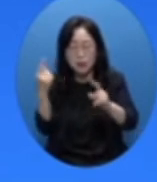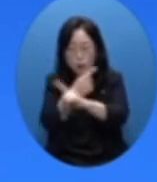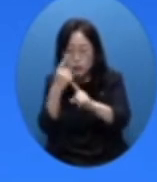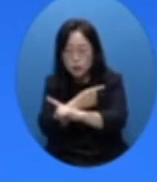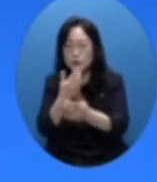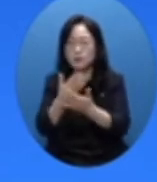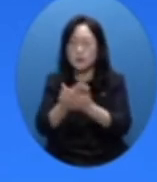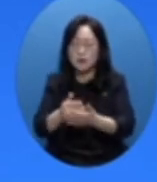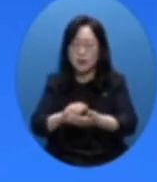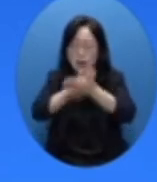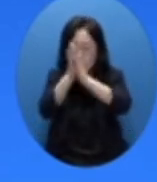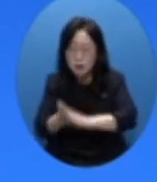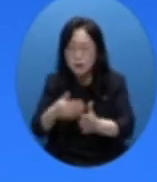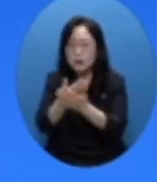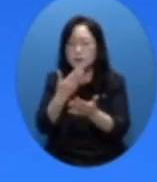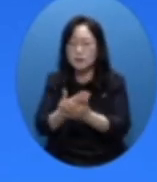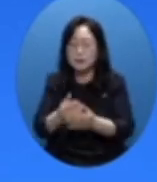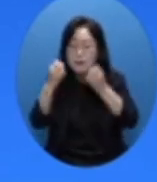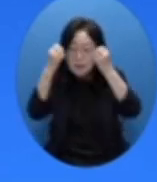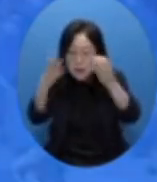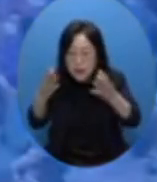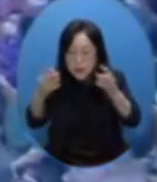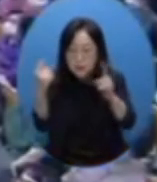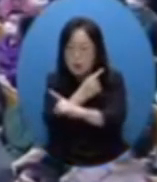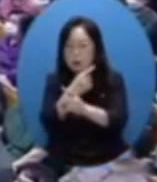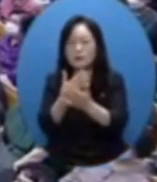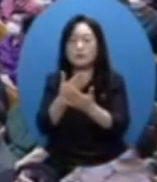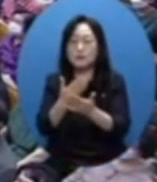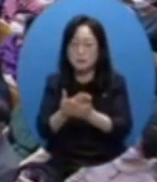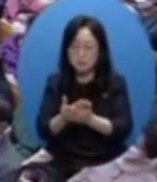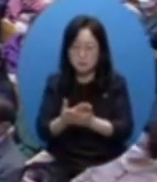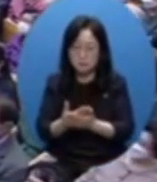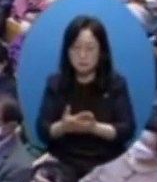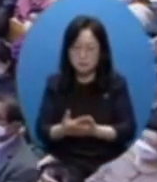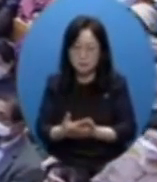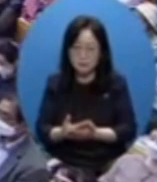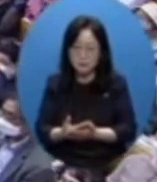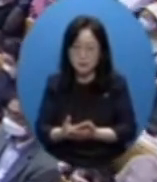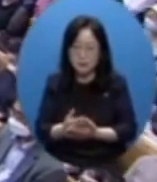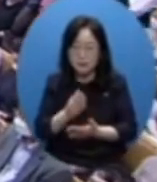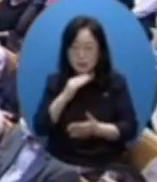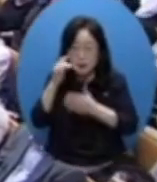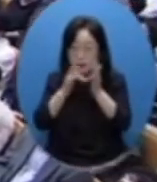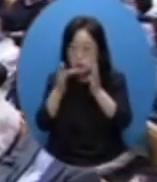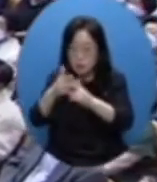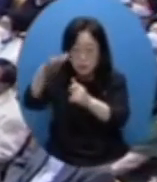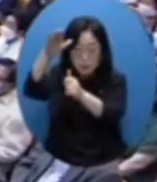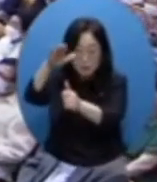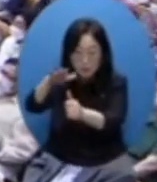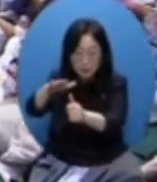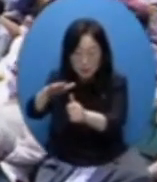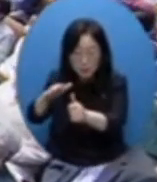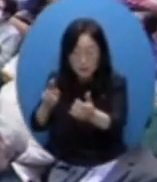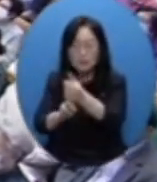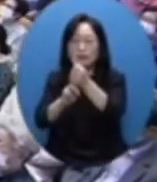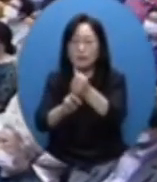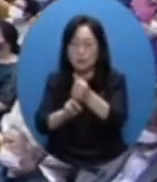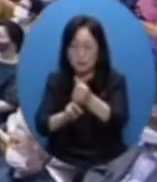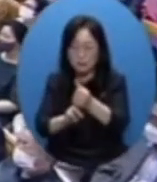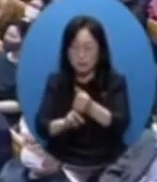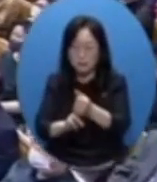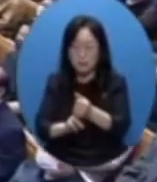날에 변화시켜 주시고 따라서 럽게 하여 주시옵소서 여기서 마실 때 기적이 일어나는 것입니다